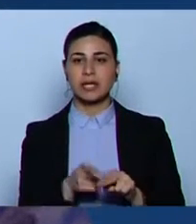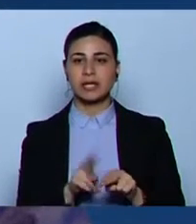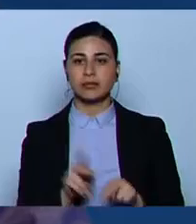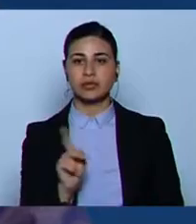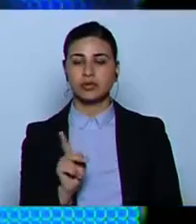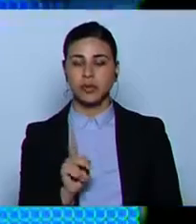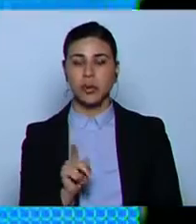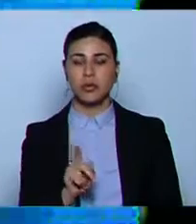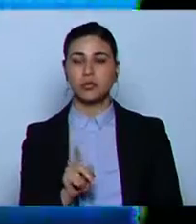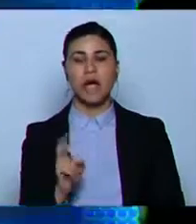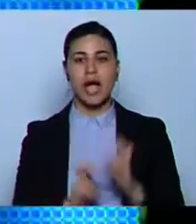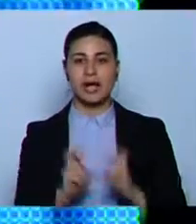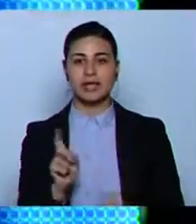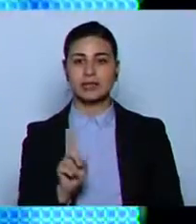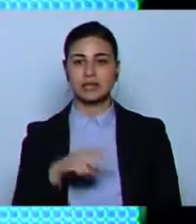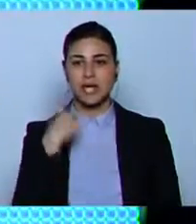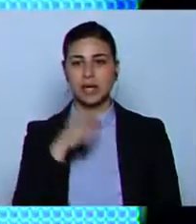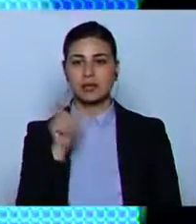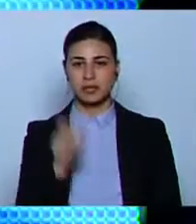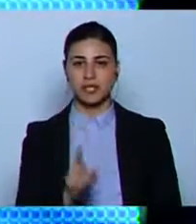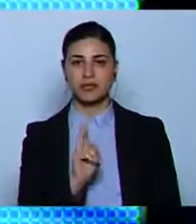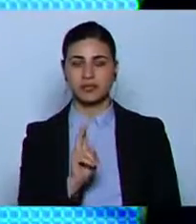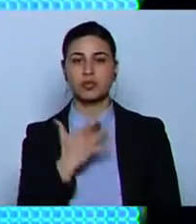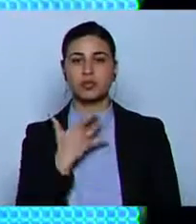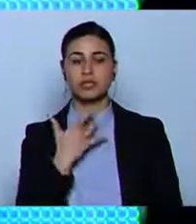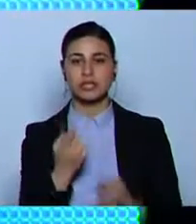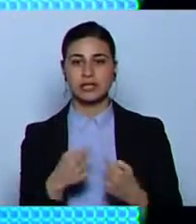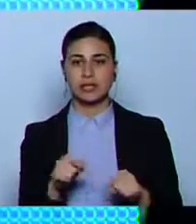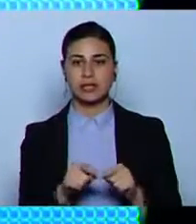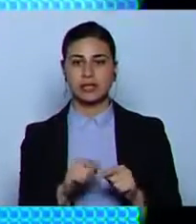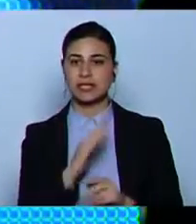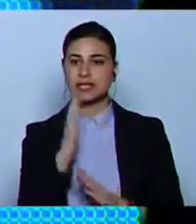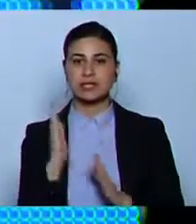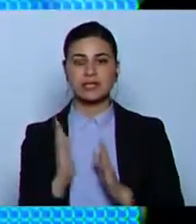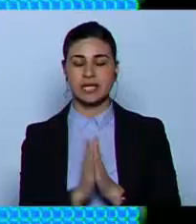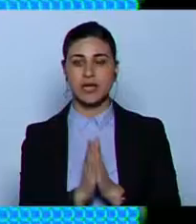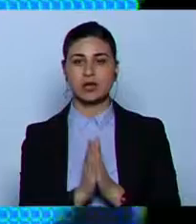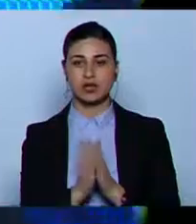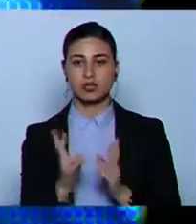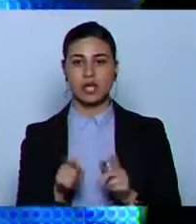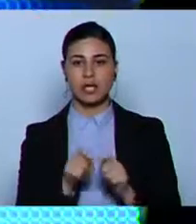რომ არასამეწარმეო პირი მომიჯნავე მუნიციპალიტეტებმა საერთო დააფუძნონ